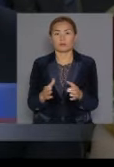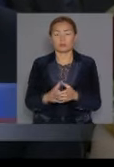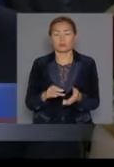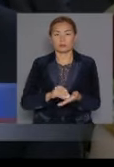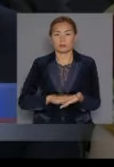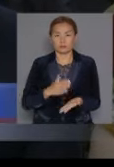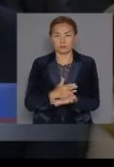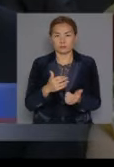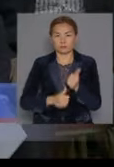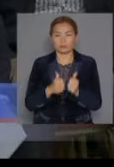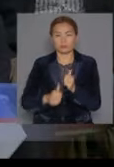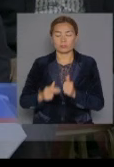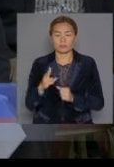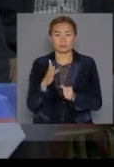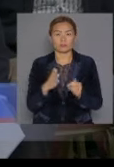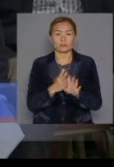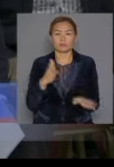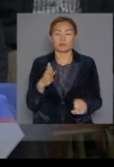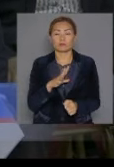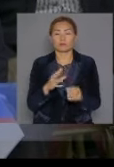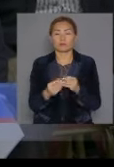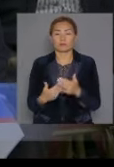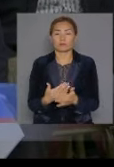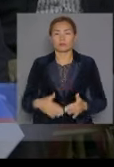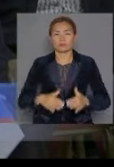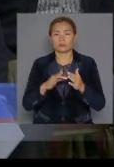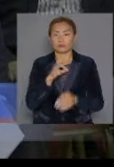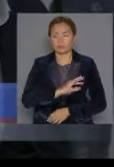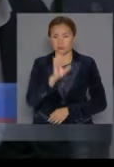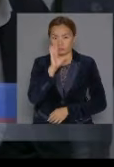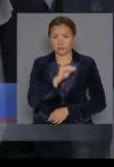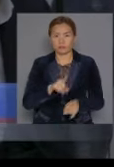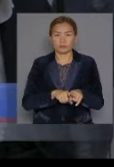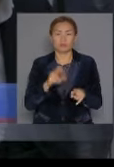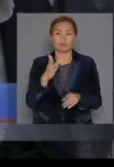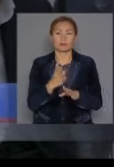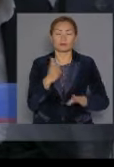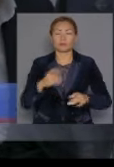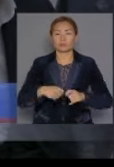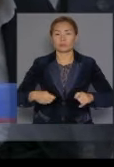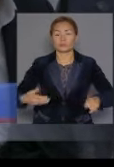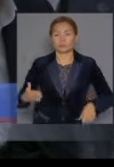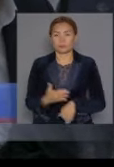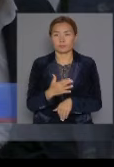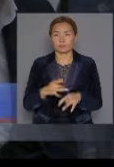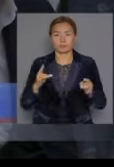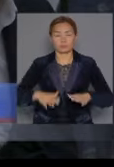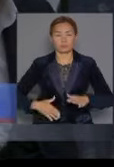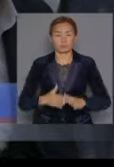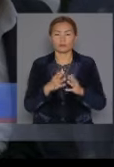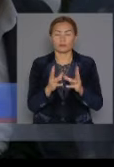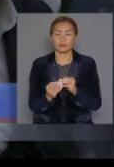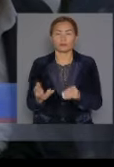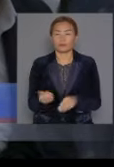отыр. Жыл санап пәтер кезегін күткендер жаңа үй алуға үмітті. Алайда пәтер кезегі баяу жылжып, күткен баспаналарына